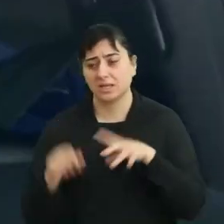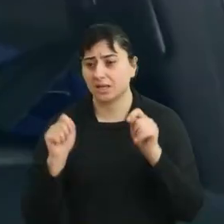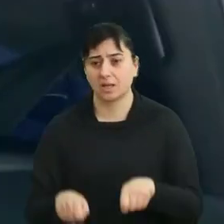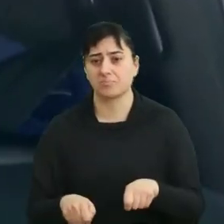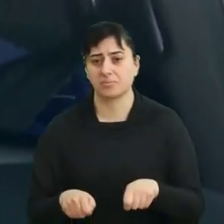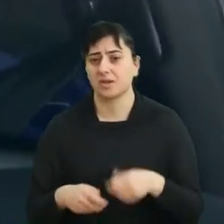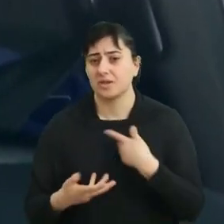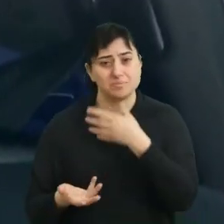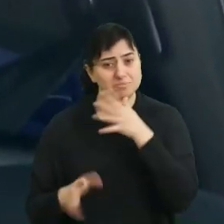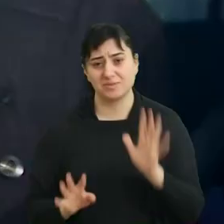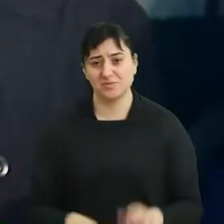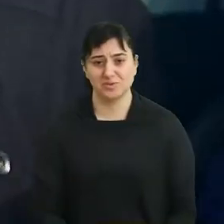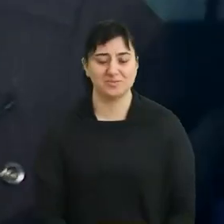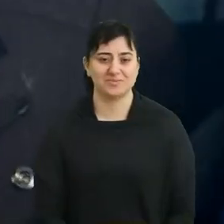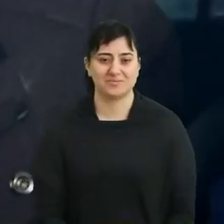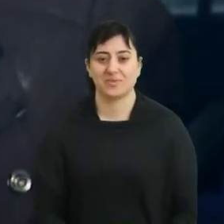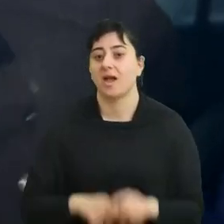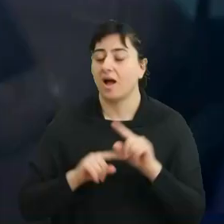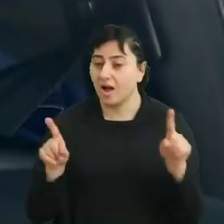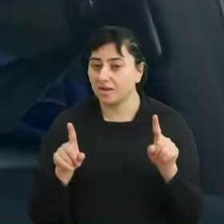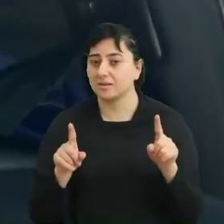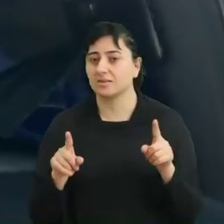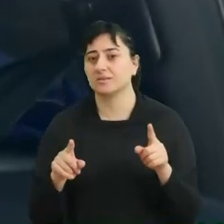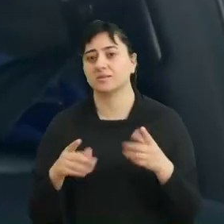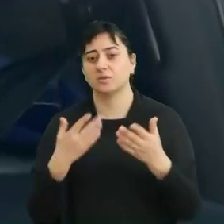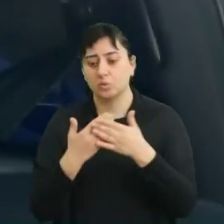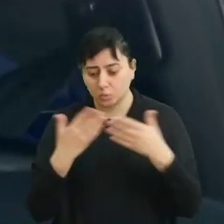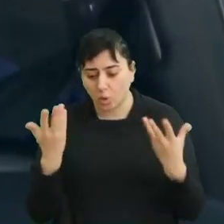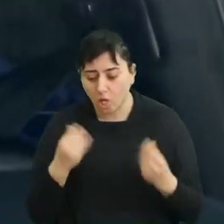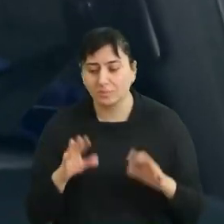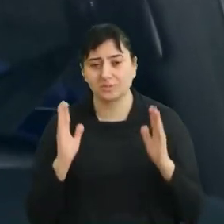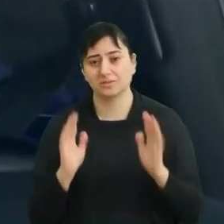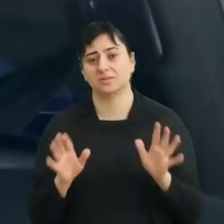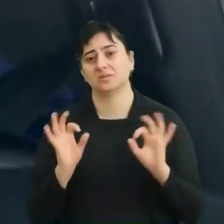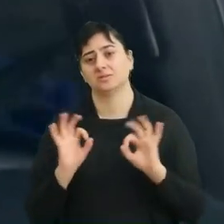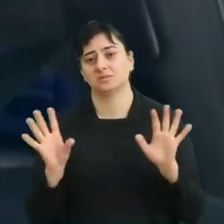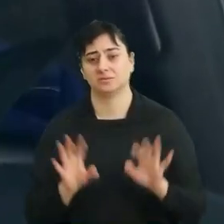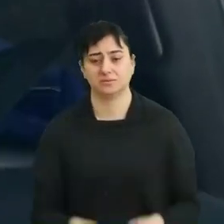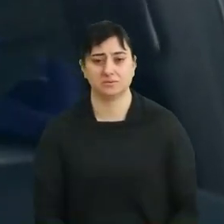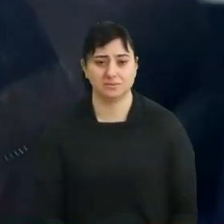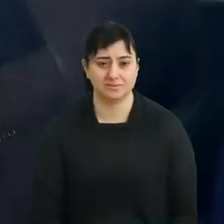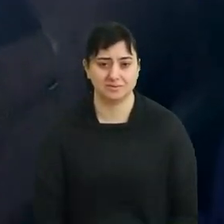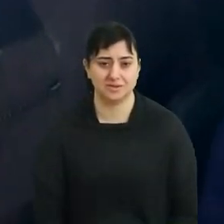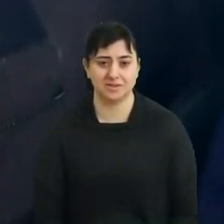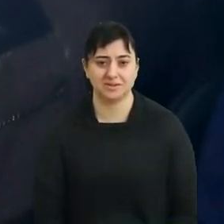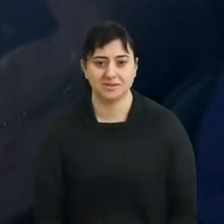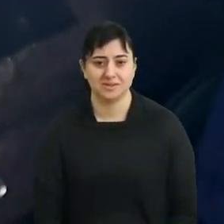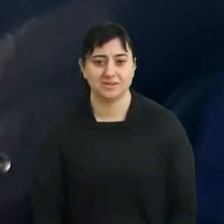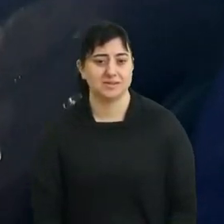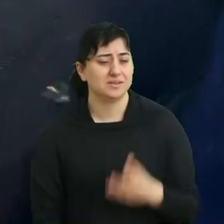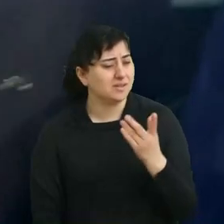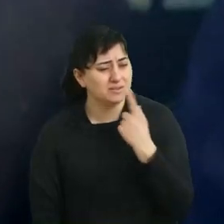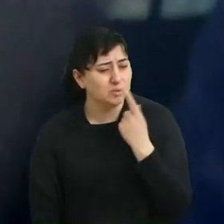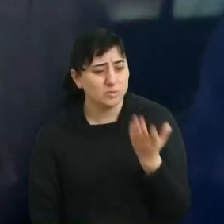yaptın. Bilmiyorum yani. Hayır daha düğünü de yapmadık ya. Oh çok iyi oldu yani, çok iyi oldu. Ya ne